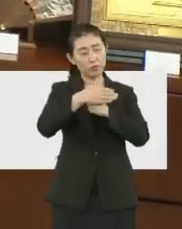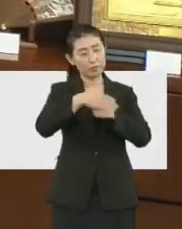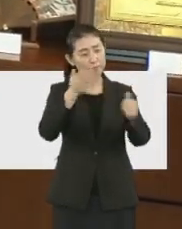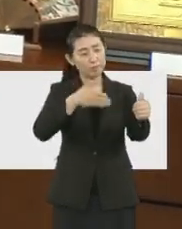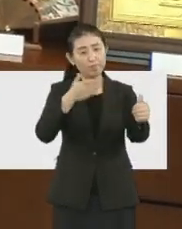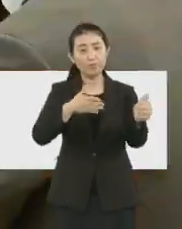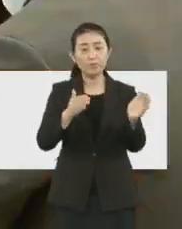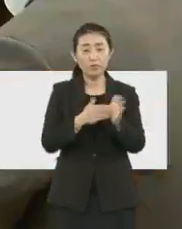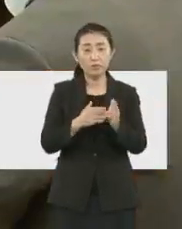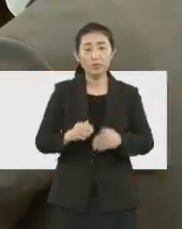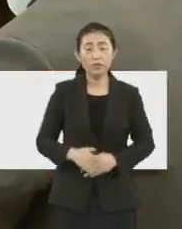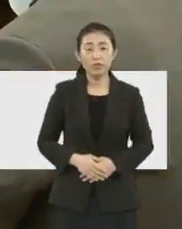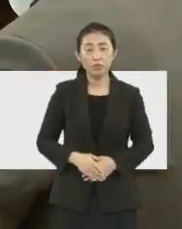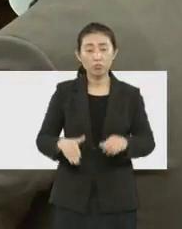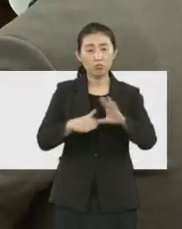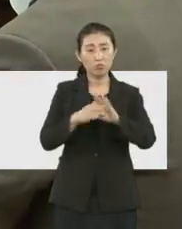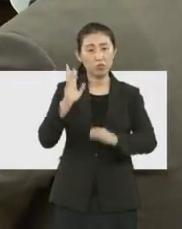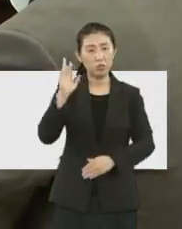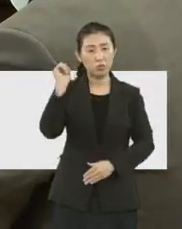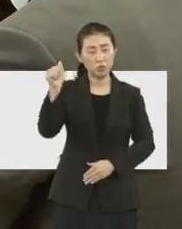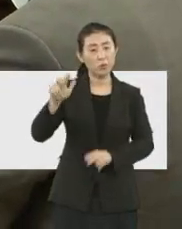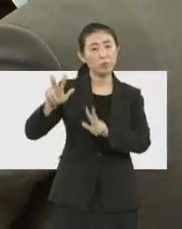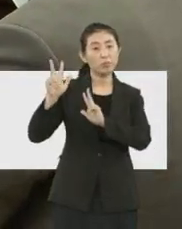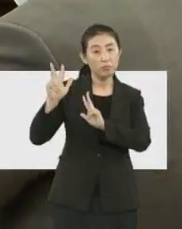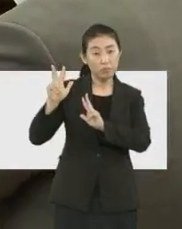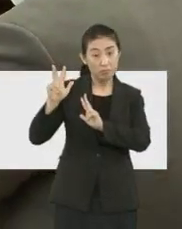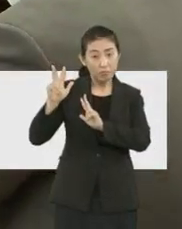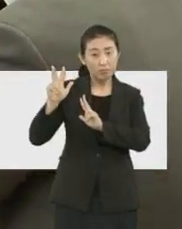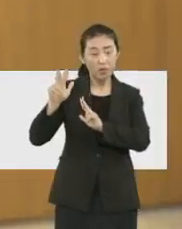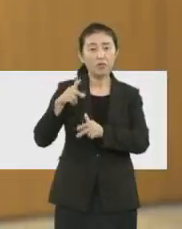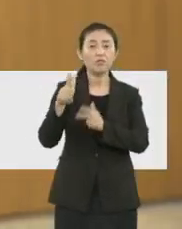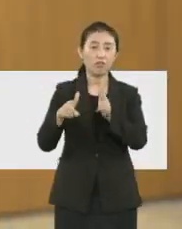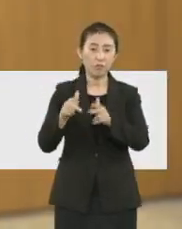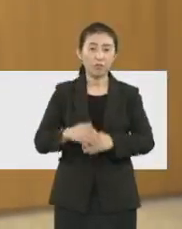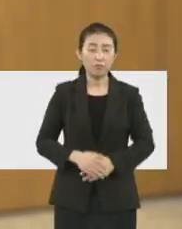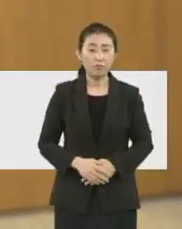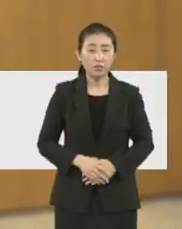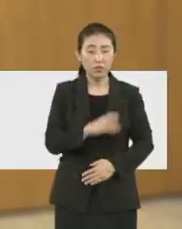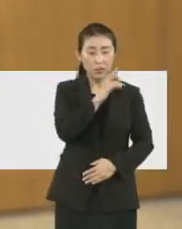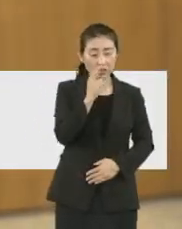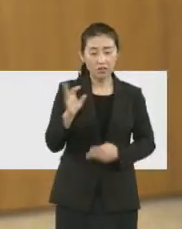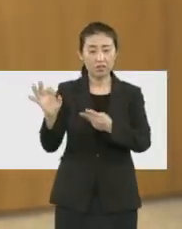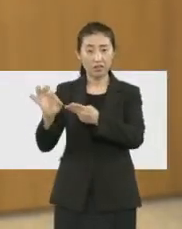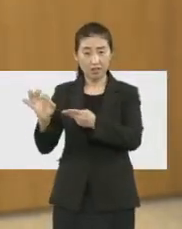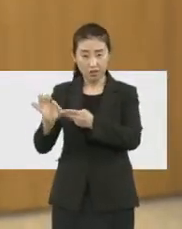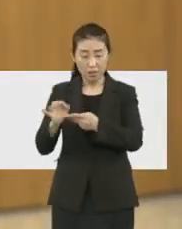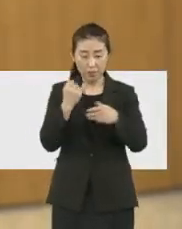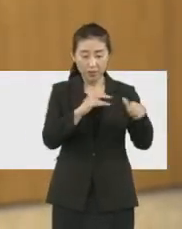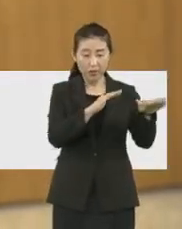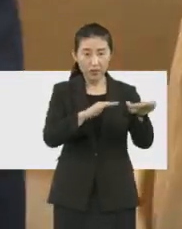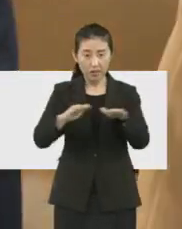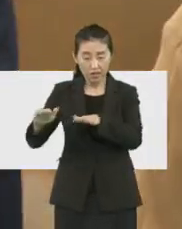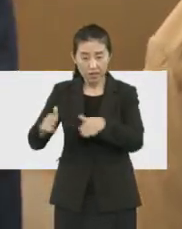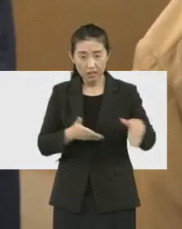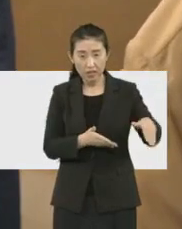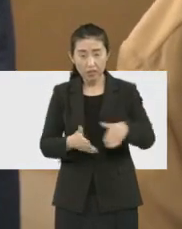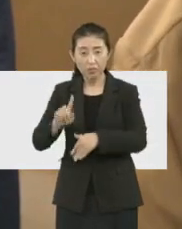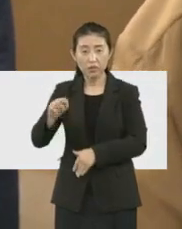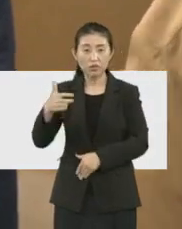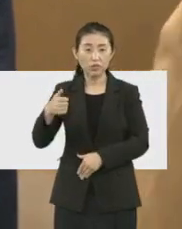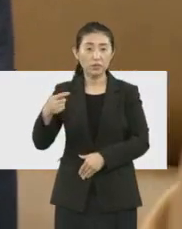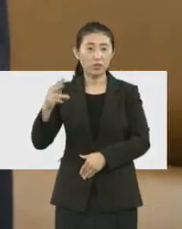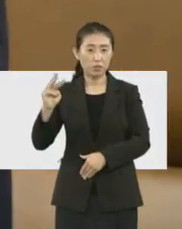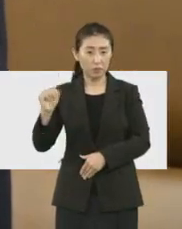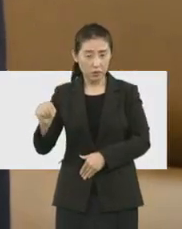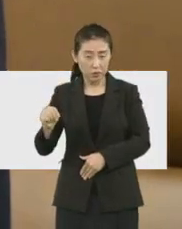지원을 요청했습니다. 문재인 대통령 공약사업인 가로림반 사업은 서산과 태안 사이 162km